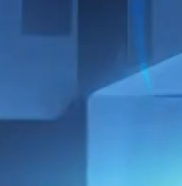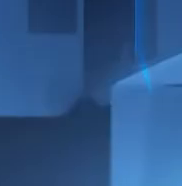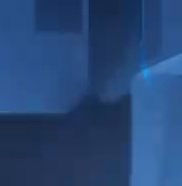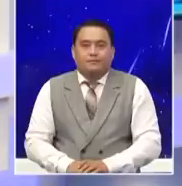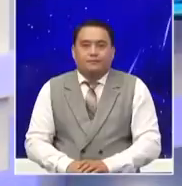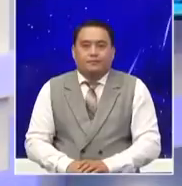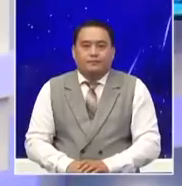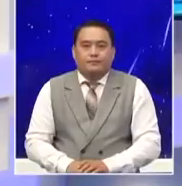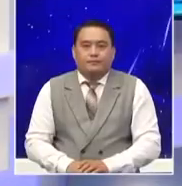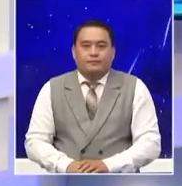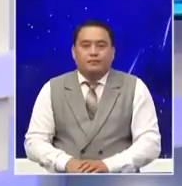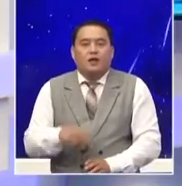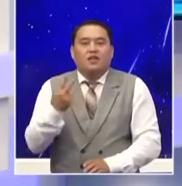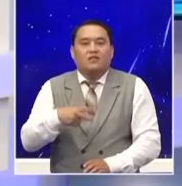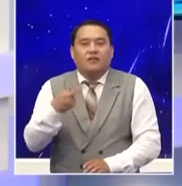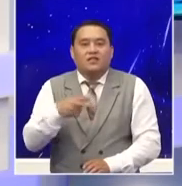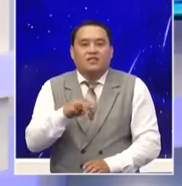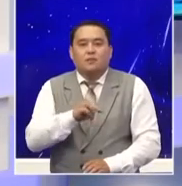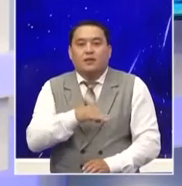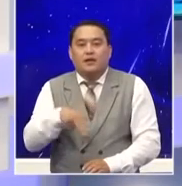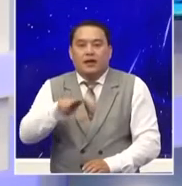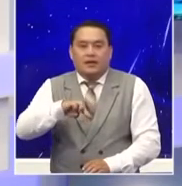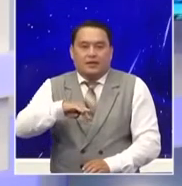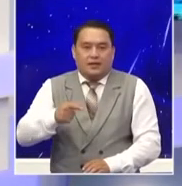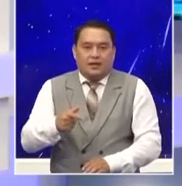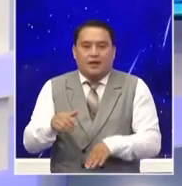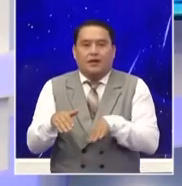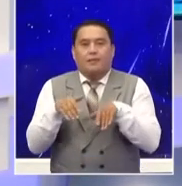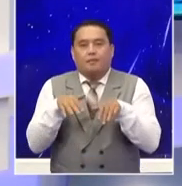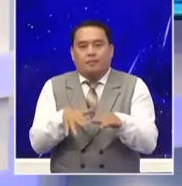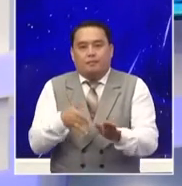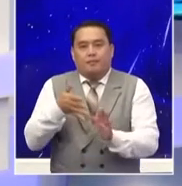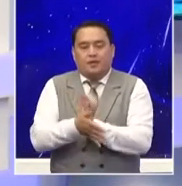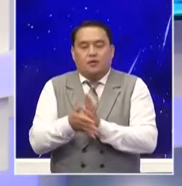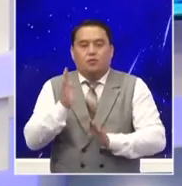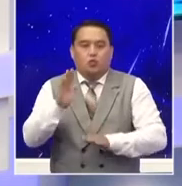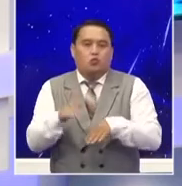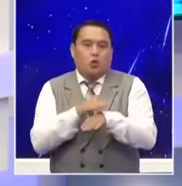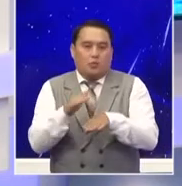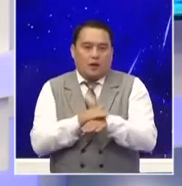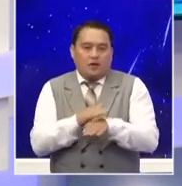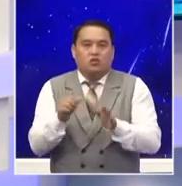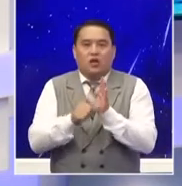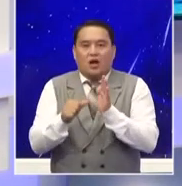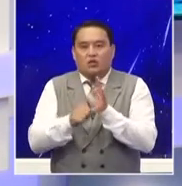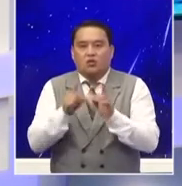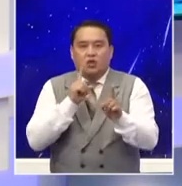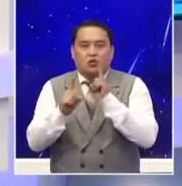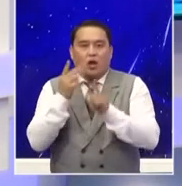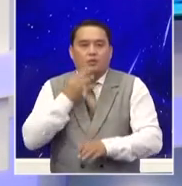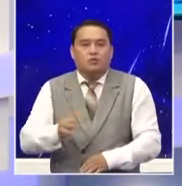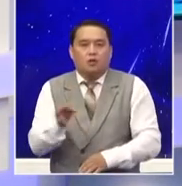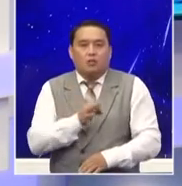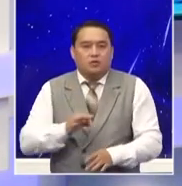телеканал ЖТСУ. Более 20 миллиардов тенге на благое дело. Сегодня в онлайн-режиме прошла внеочередная 60-я сессия